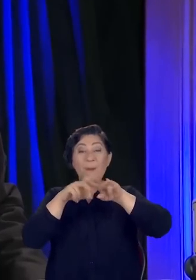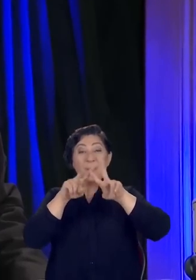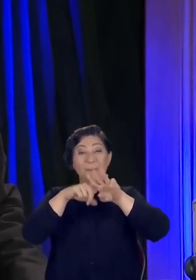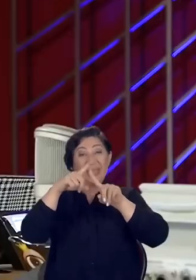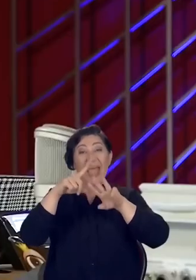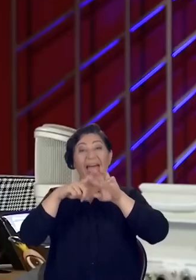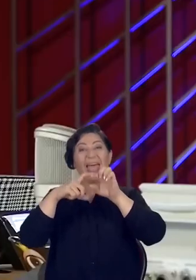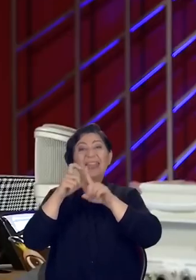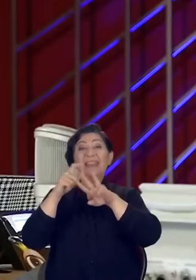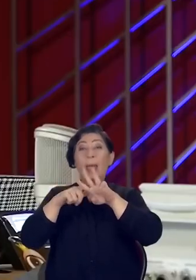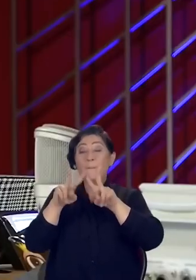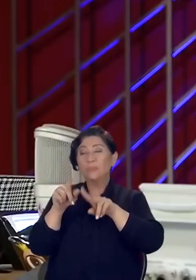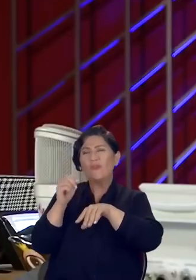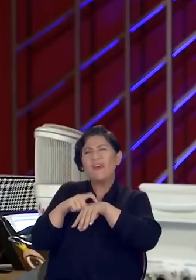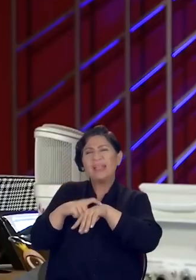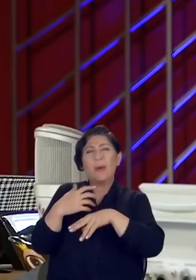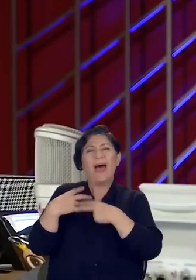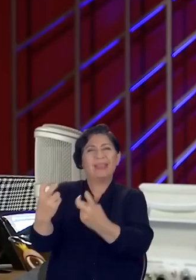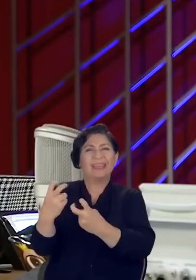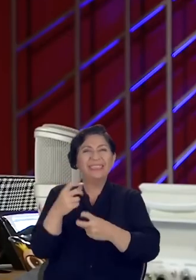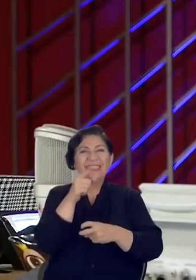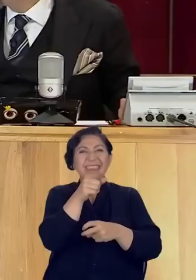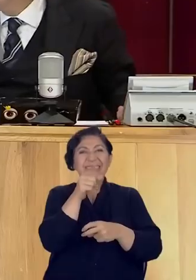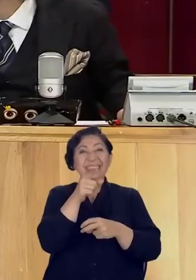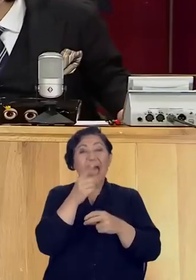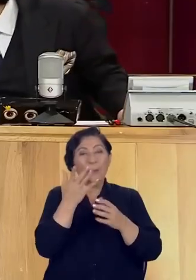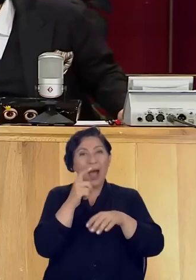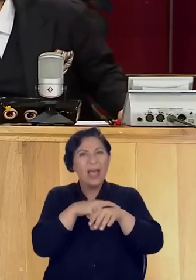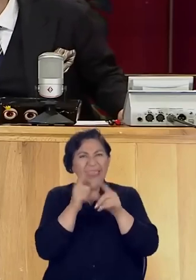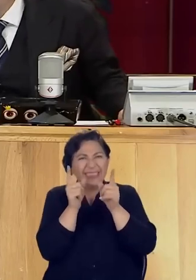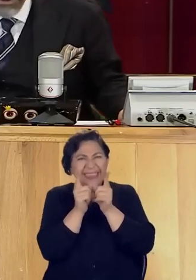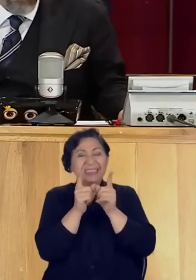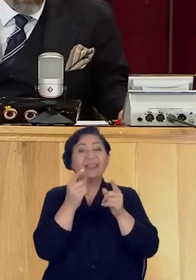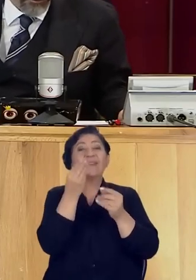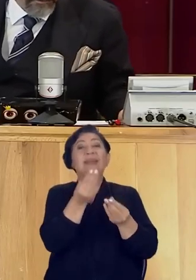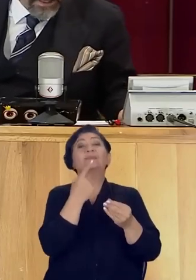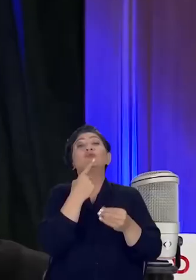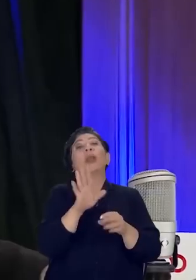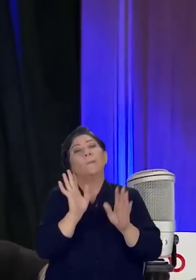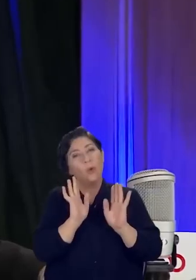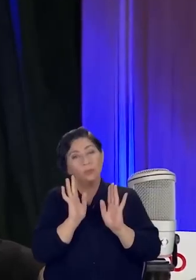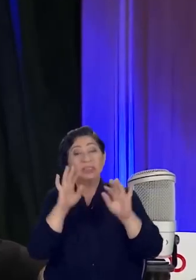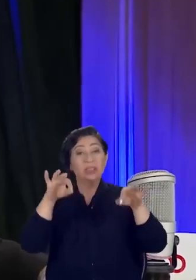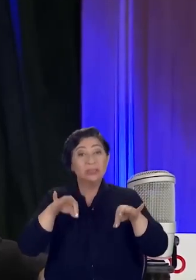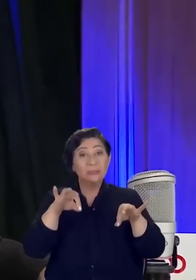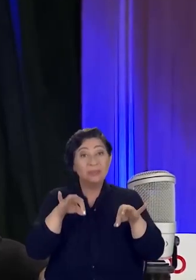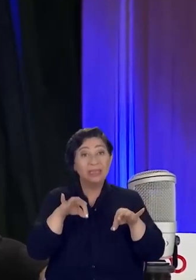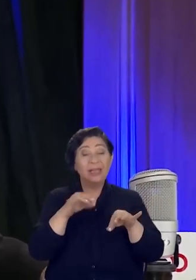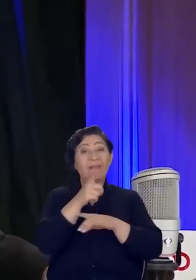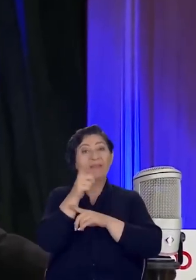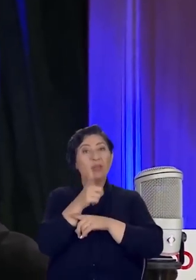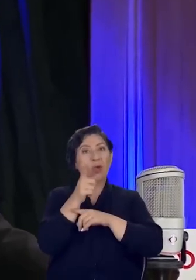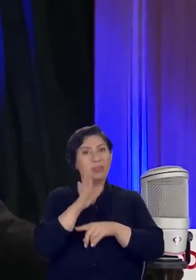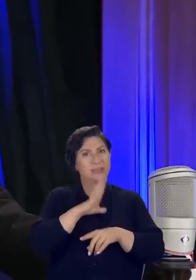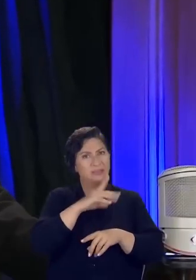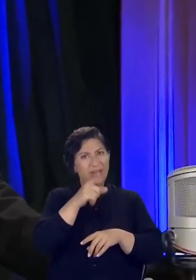vaktimi aldılar maalesef. Yani onun için size, ama size az vakit ayırmak için söylemiyorum bunu. Şimdi